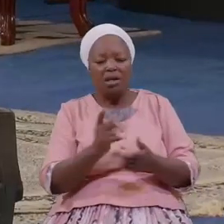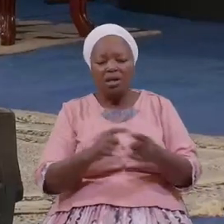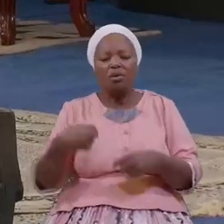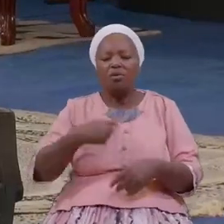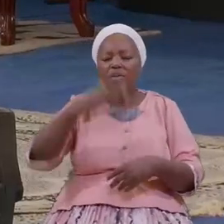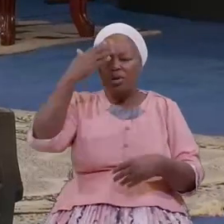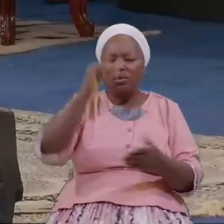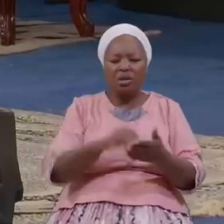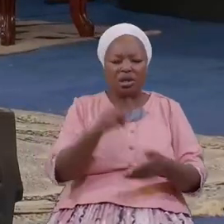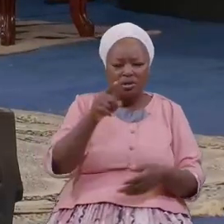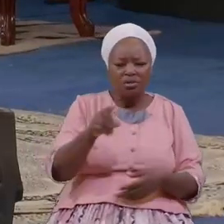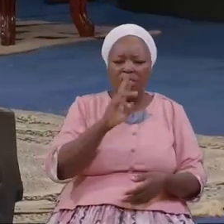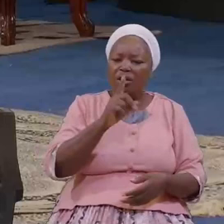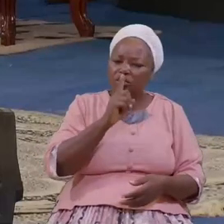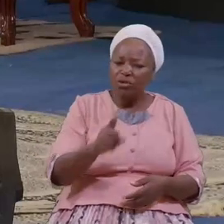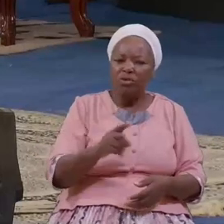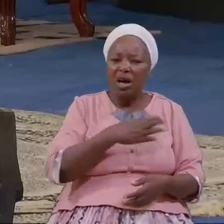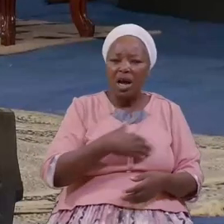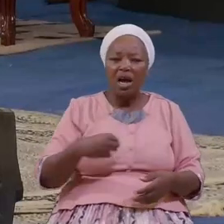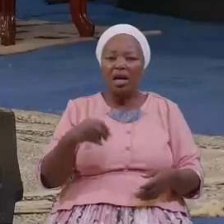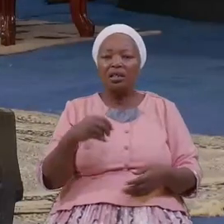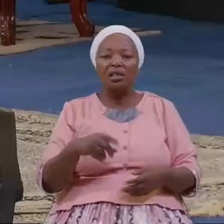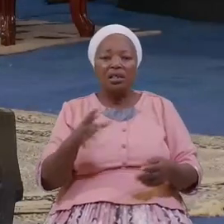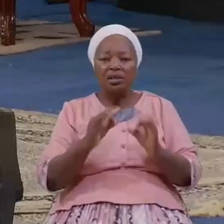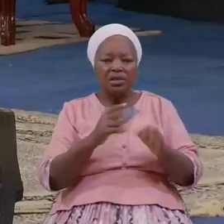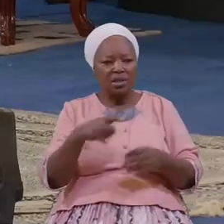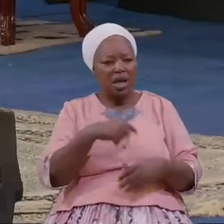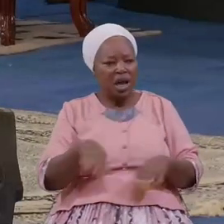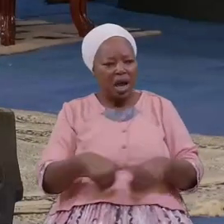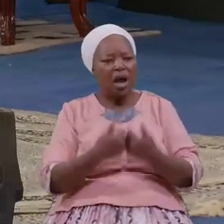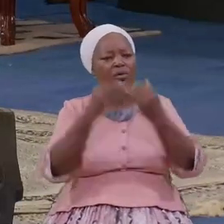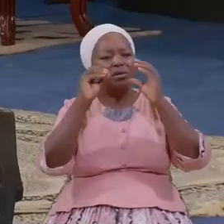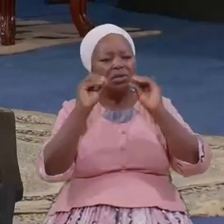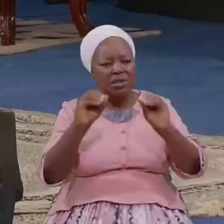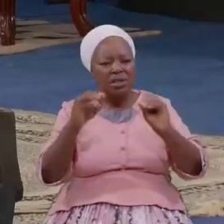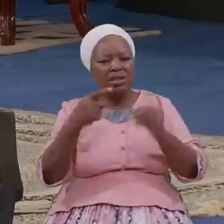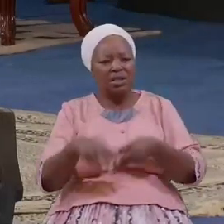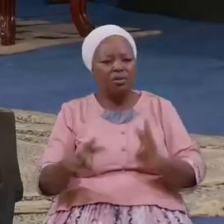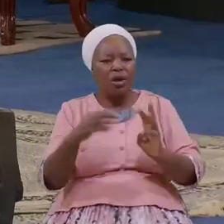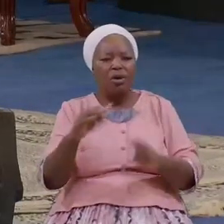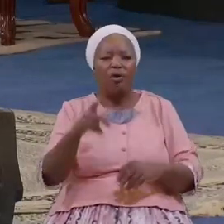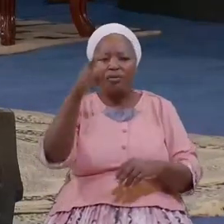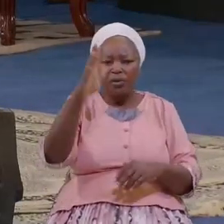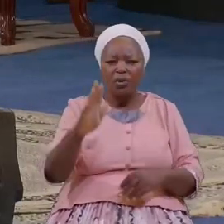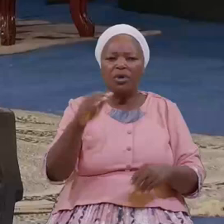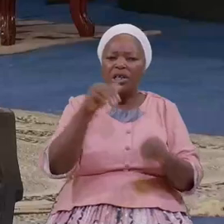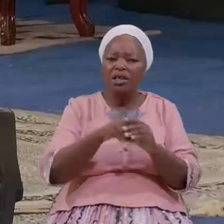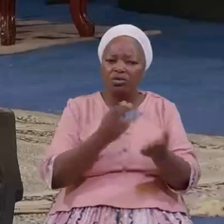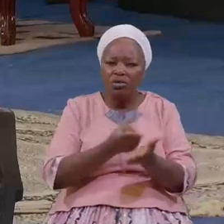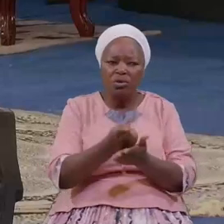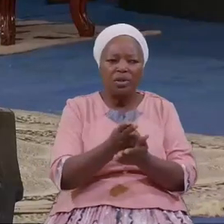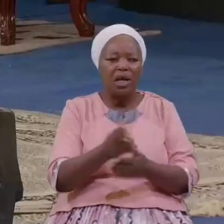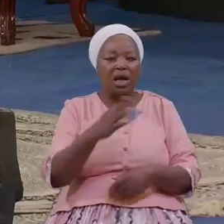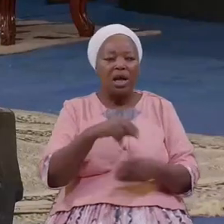que, et nous savons que tu es vrai et tu enseignes la voie de Dieu dans